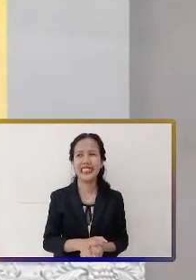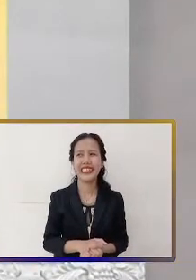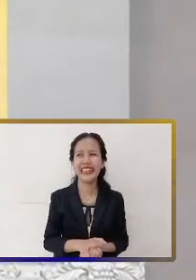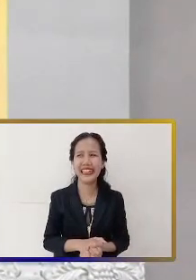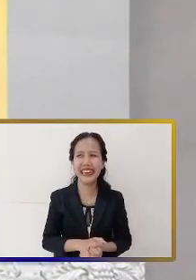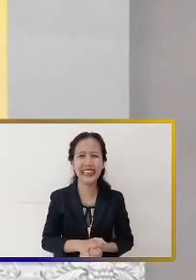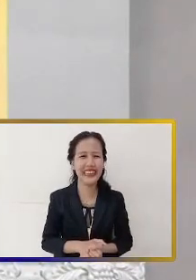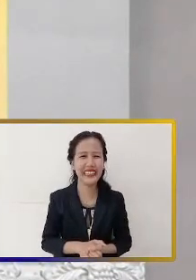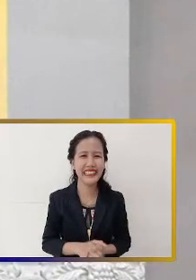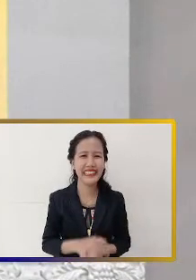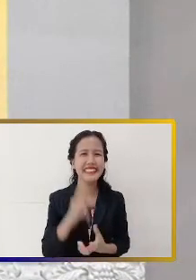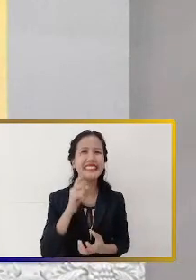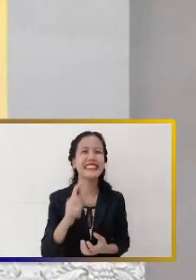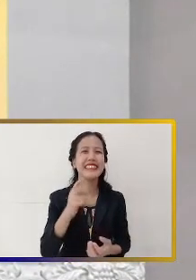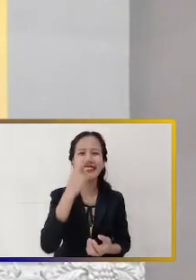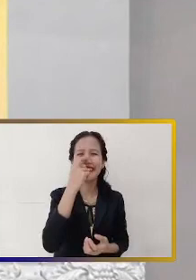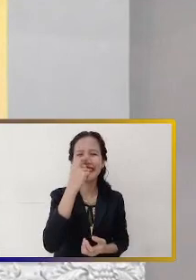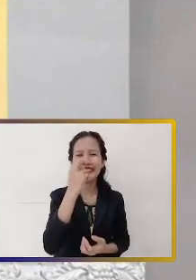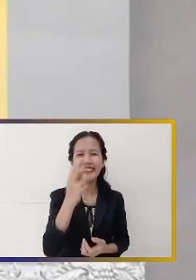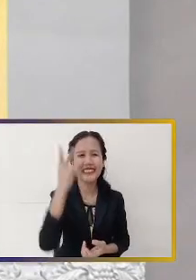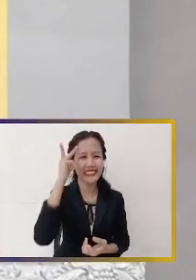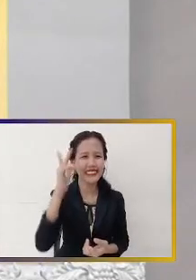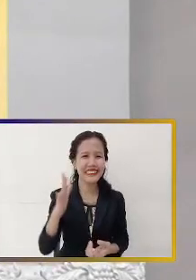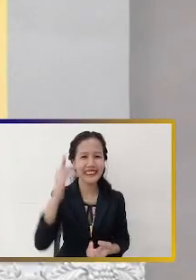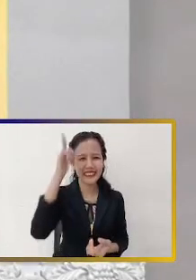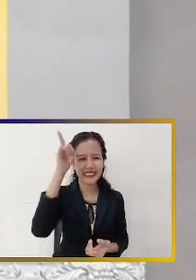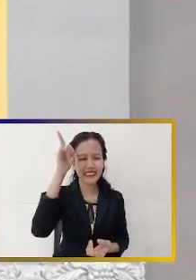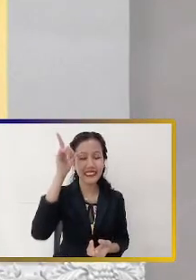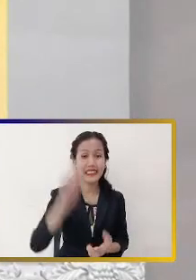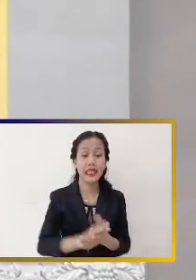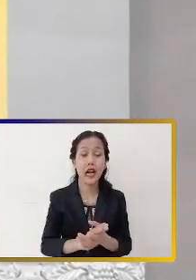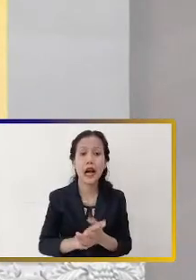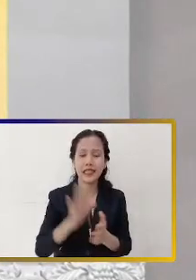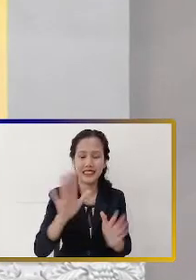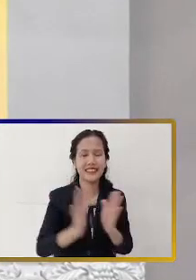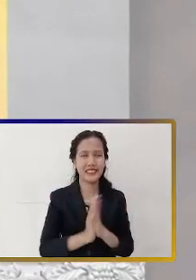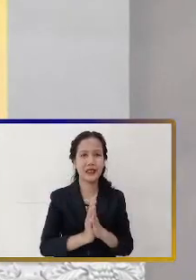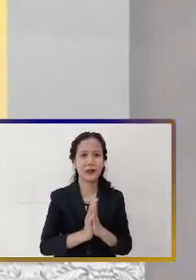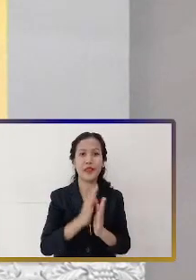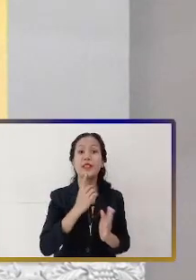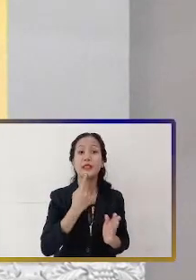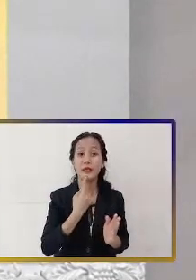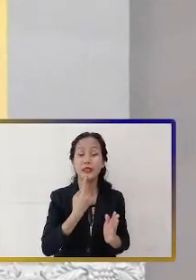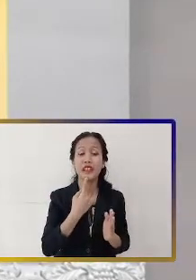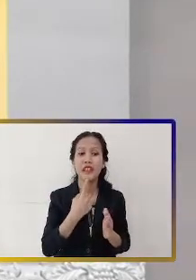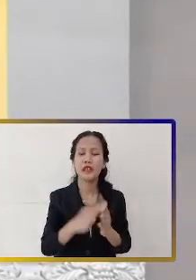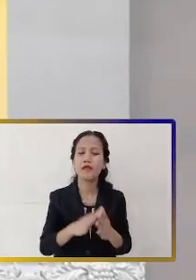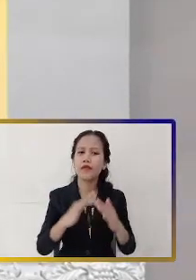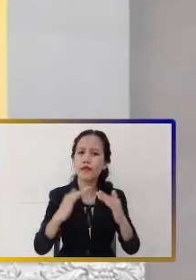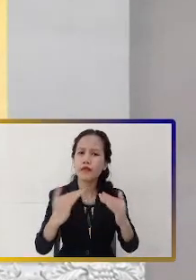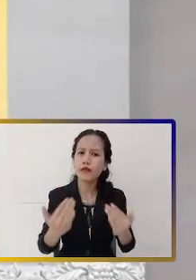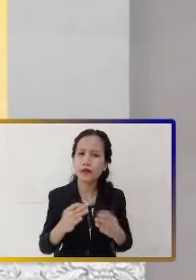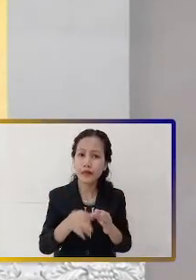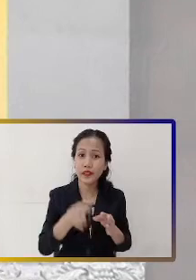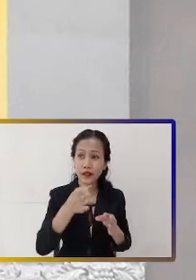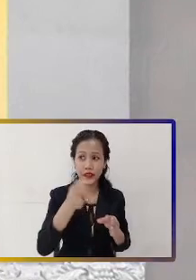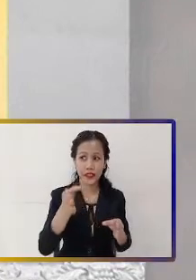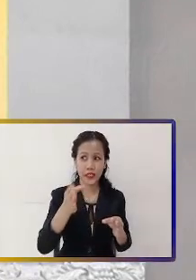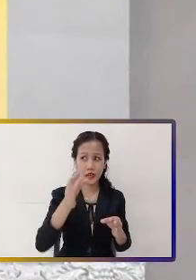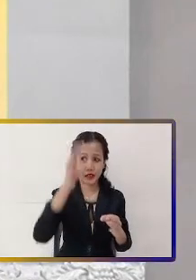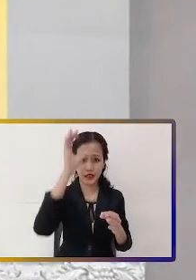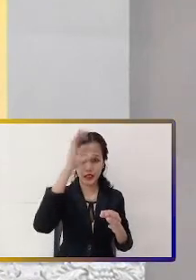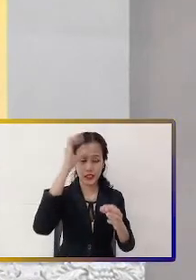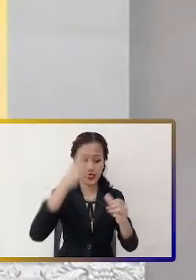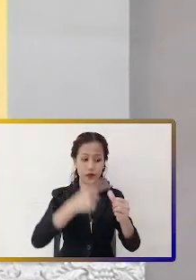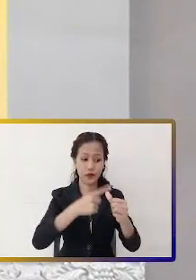kapatid. But listen to me now. If you will seek first the kingdom of God, think about this. What's the